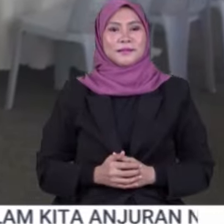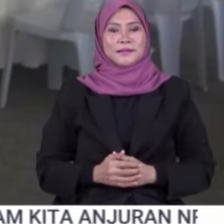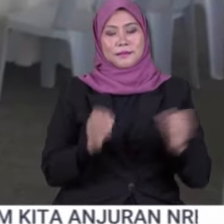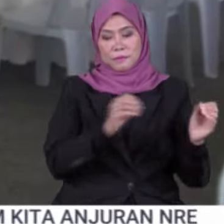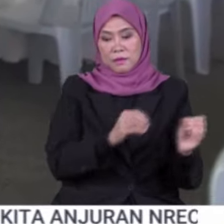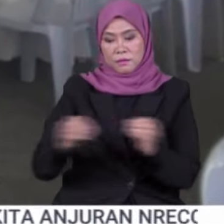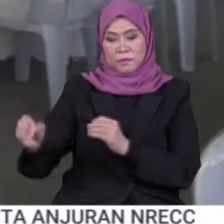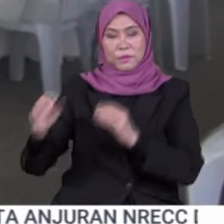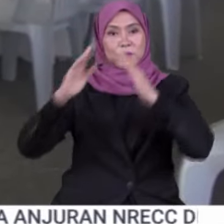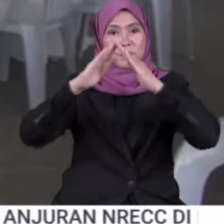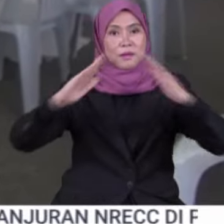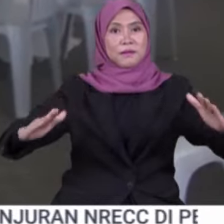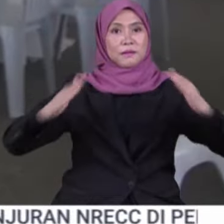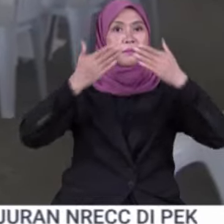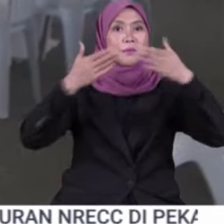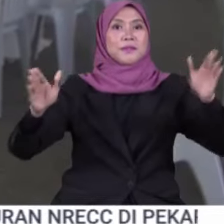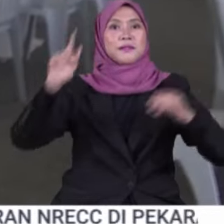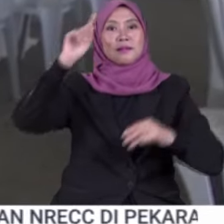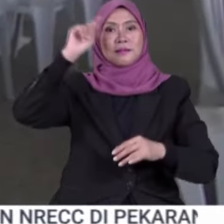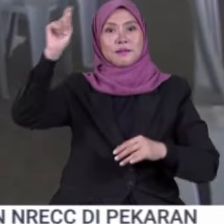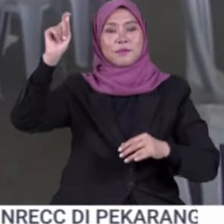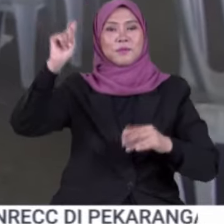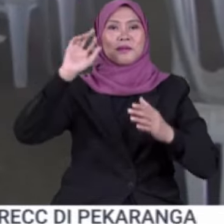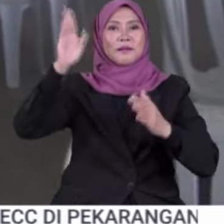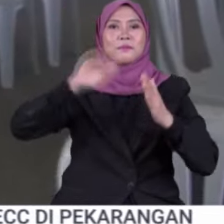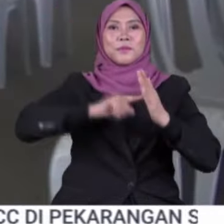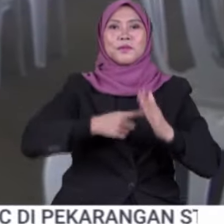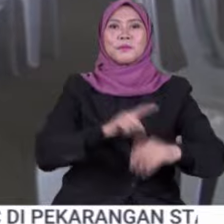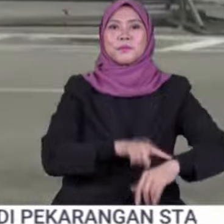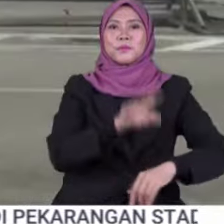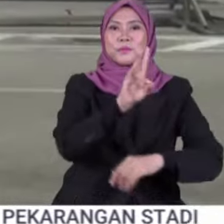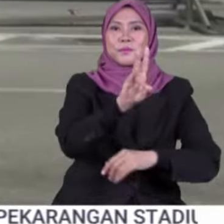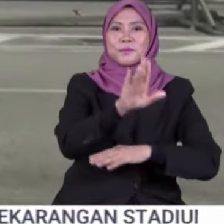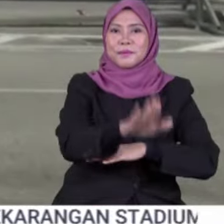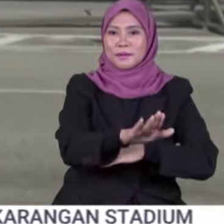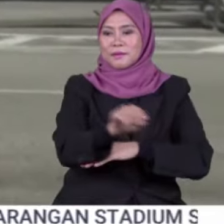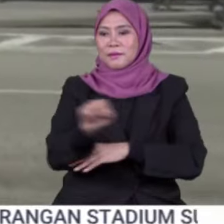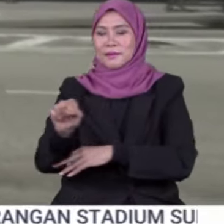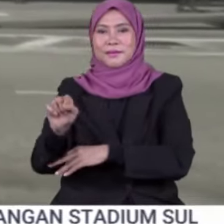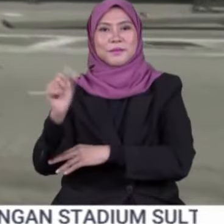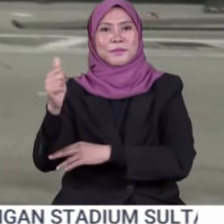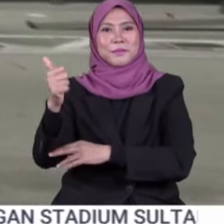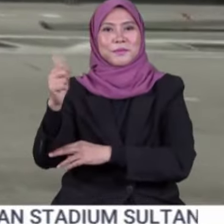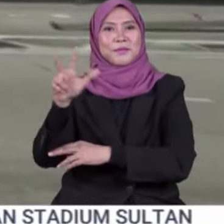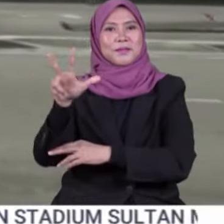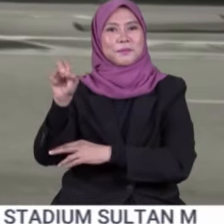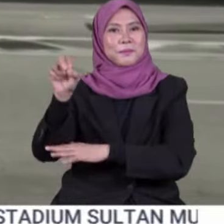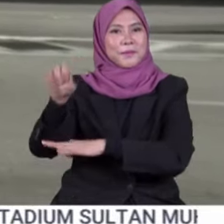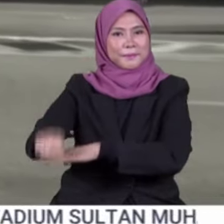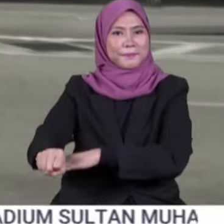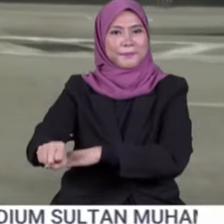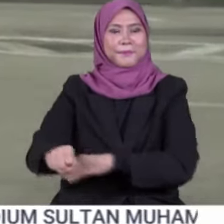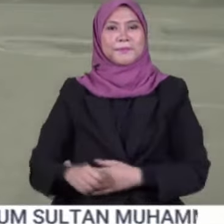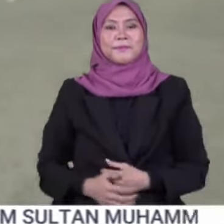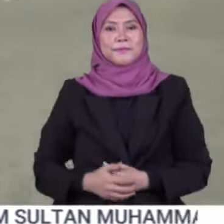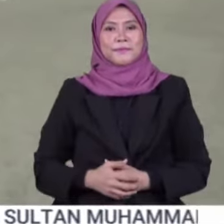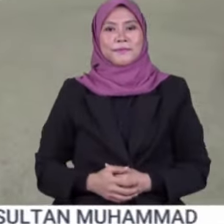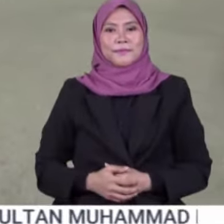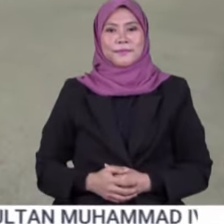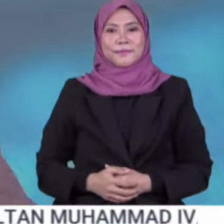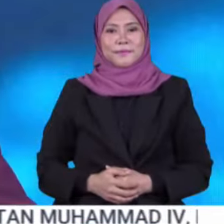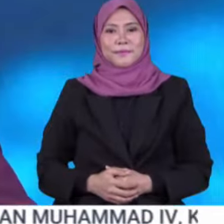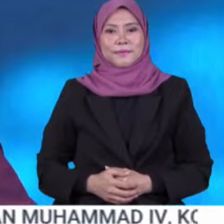Penganjuran rumah terbuka Malaysia Madani di Terengganu akan berlangsung dari pukul 7 petang hingga pukul 10.30 malam.